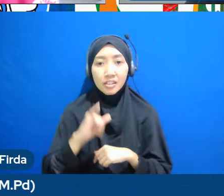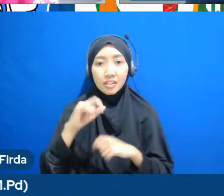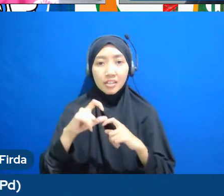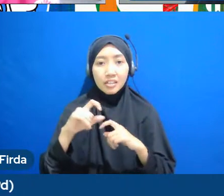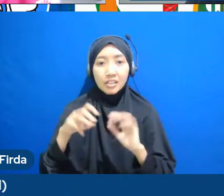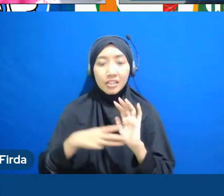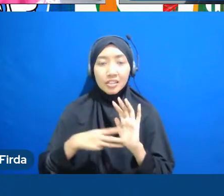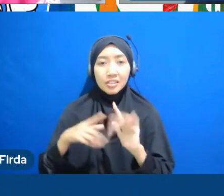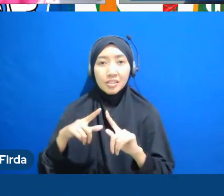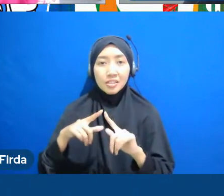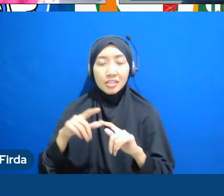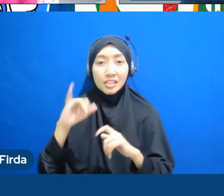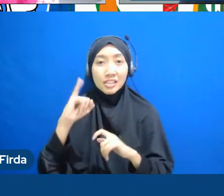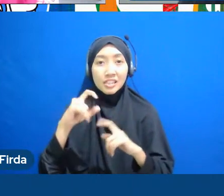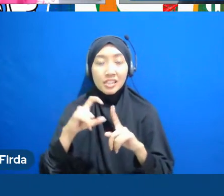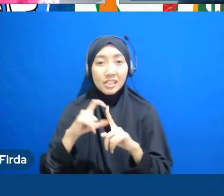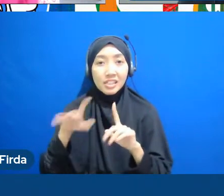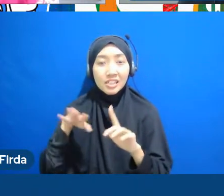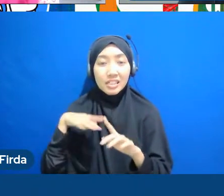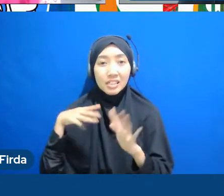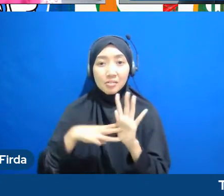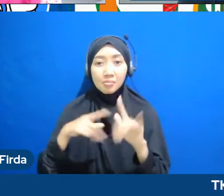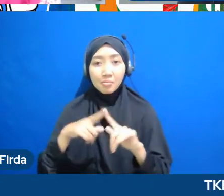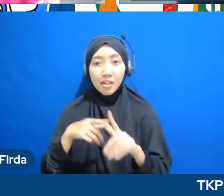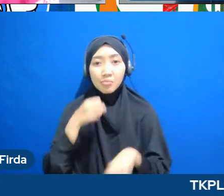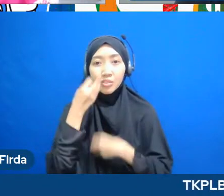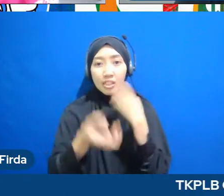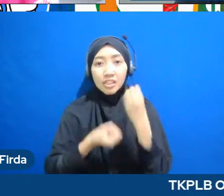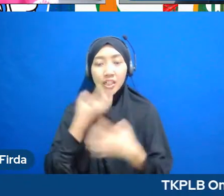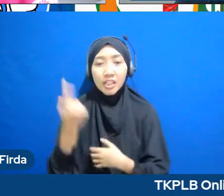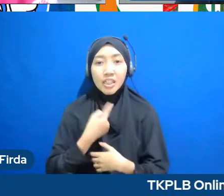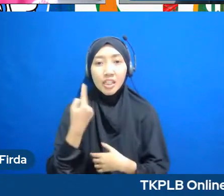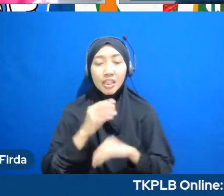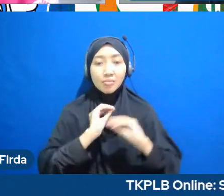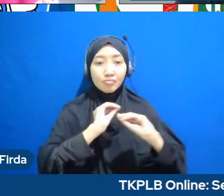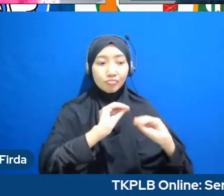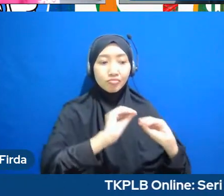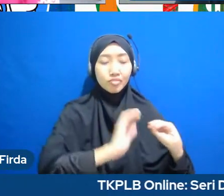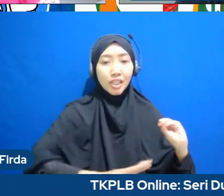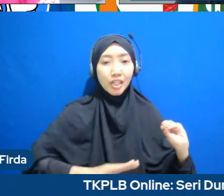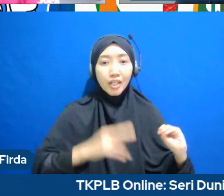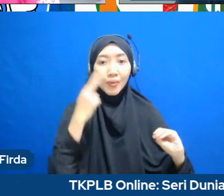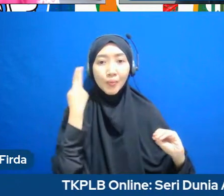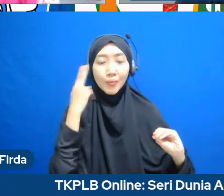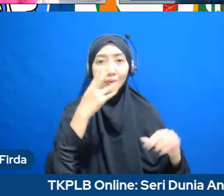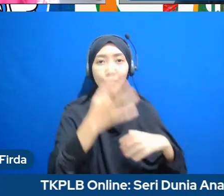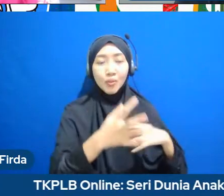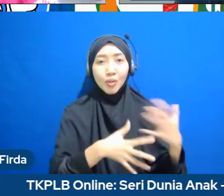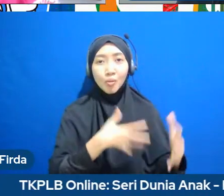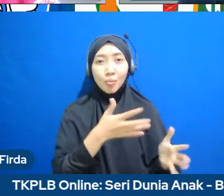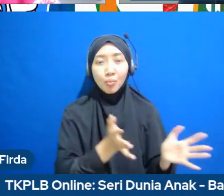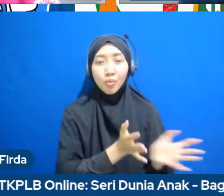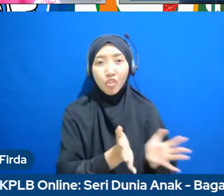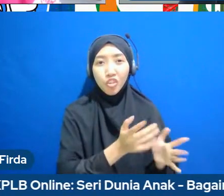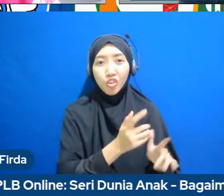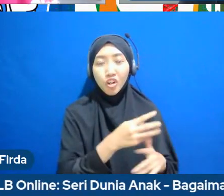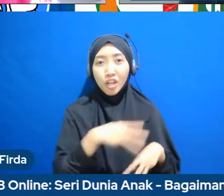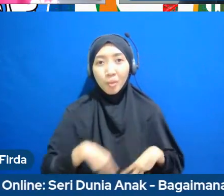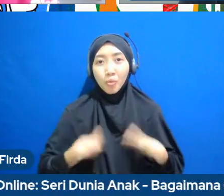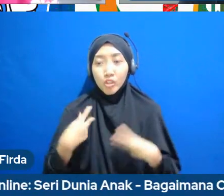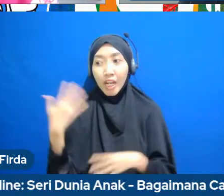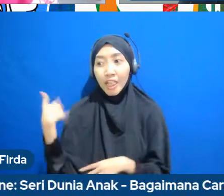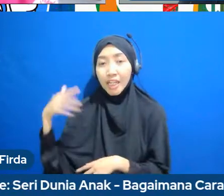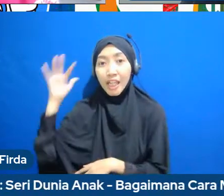nanti akan menerangkan tentang bagaimana ya kita mengajarkan ke anak untuk mengelola emosi. Tadi kan teorinya nih udah dapat